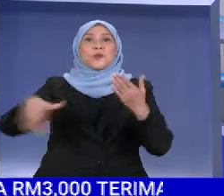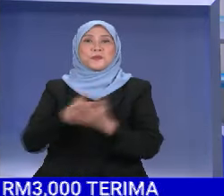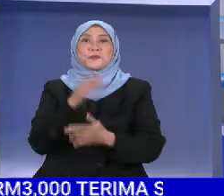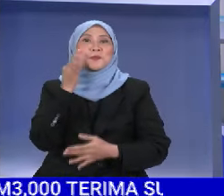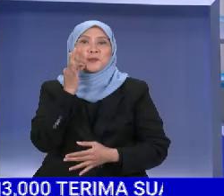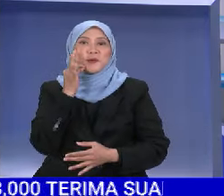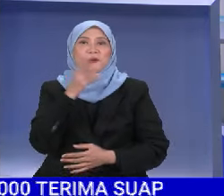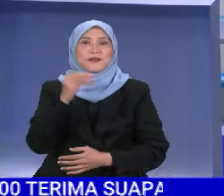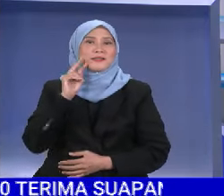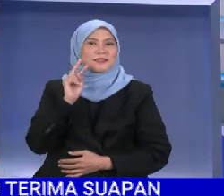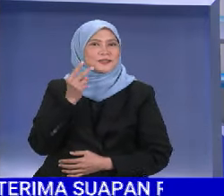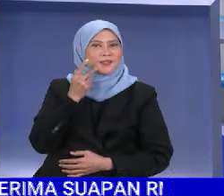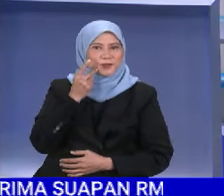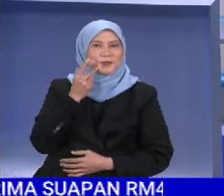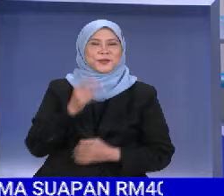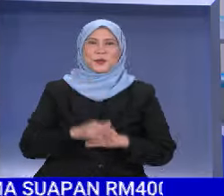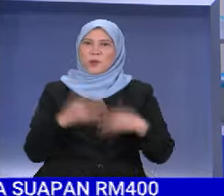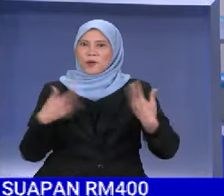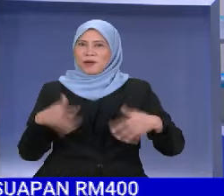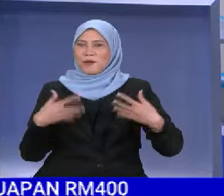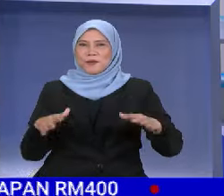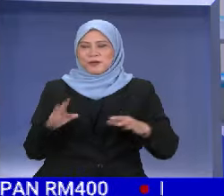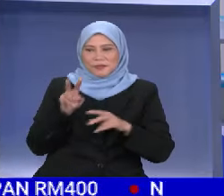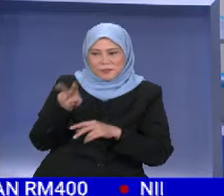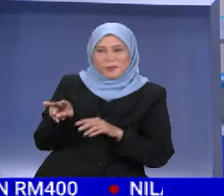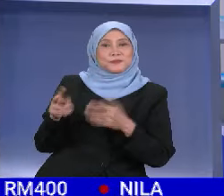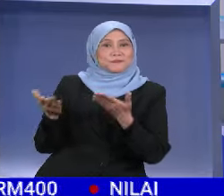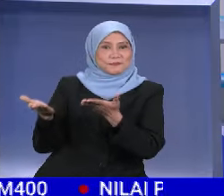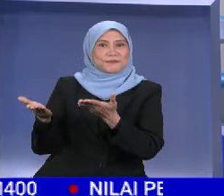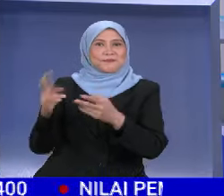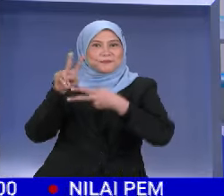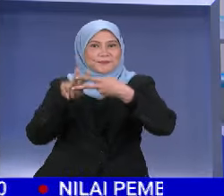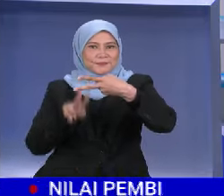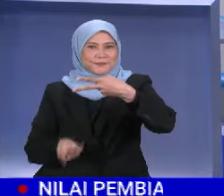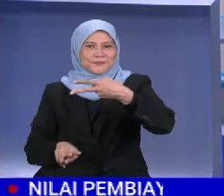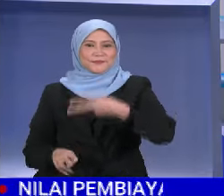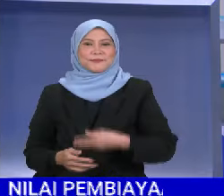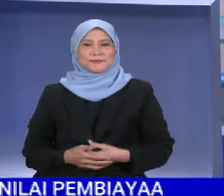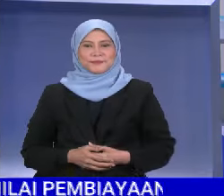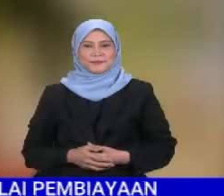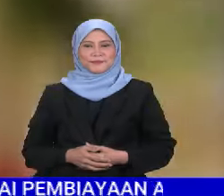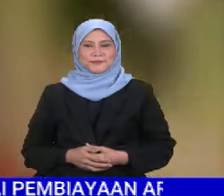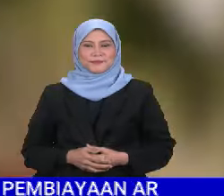dan sayur-sayuran segar. Wah, unik dan menarik sekali kita saksikan dalam hashtag.